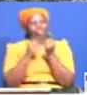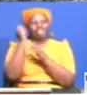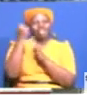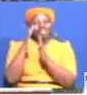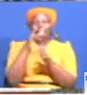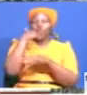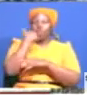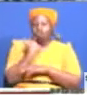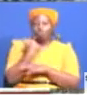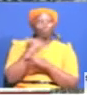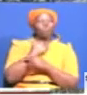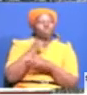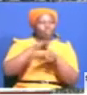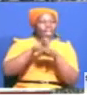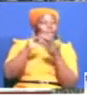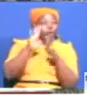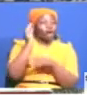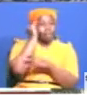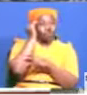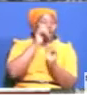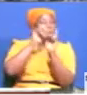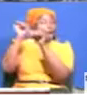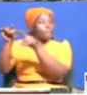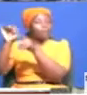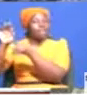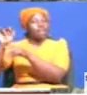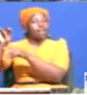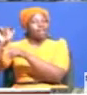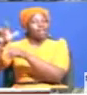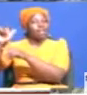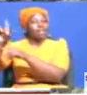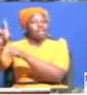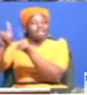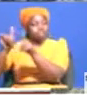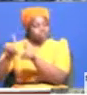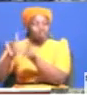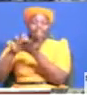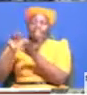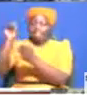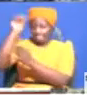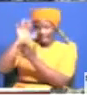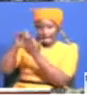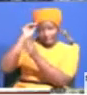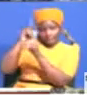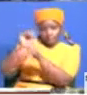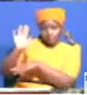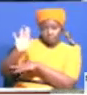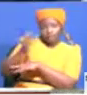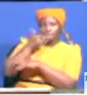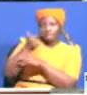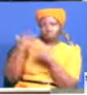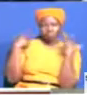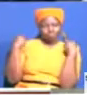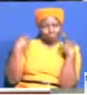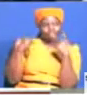education to go to Finland at the same time to learn from their best practices, especially in training implementers